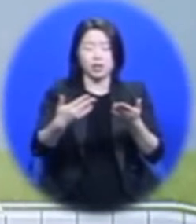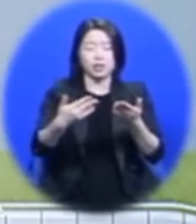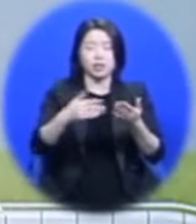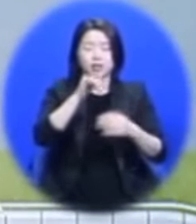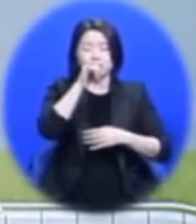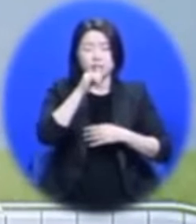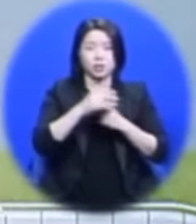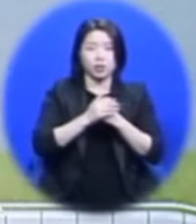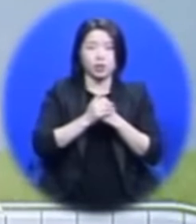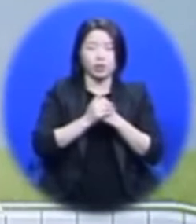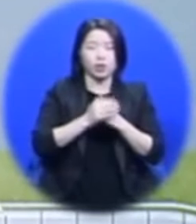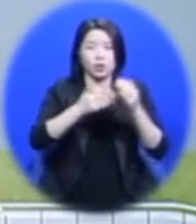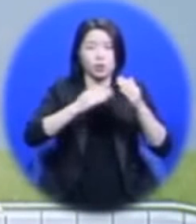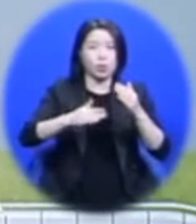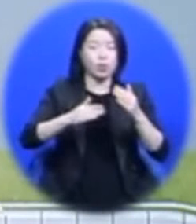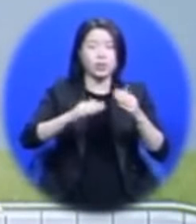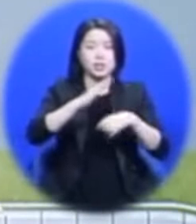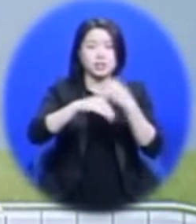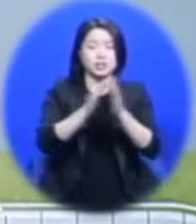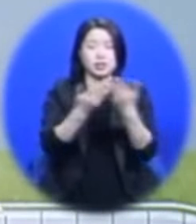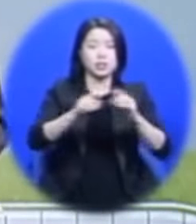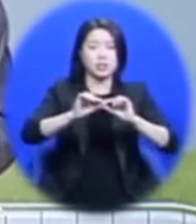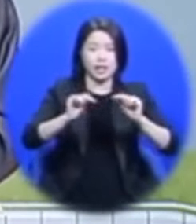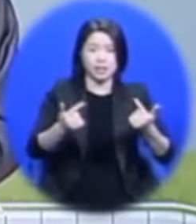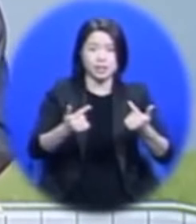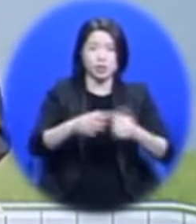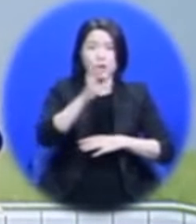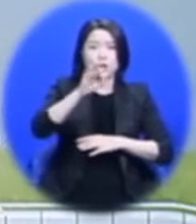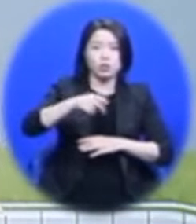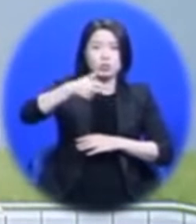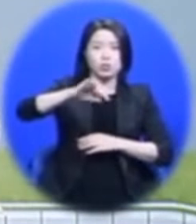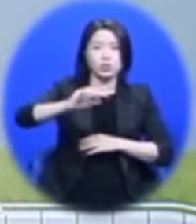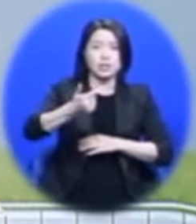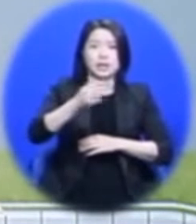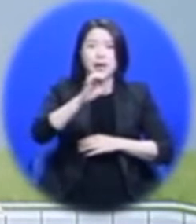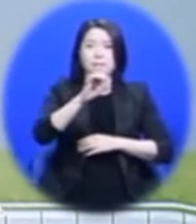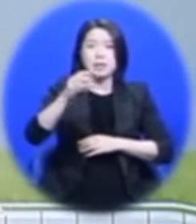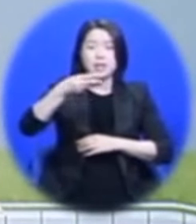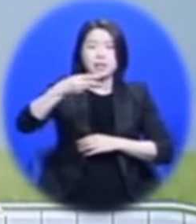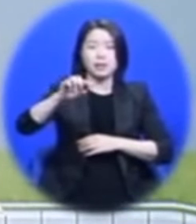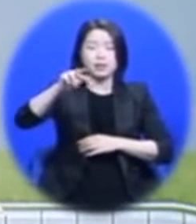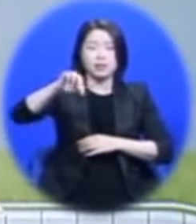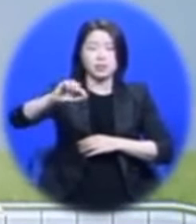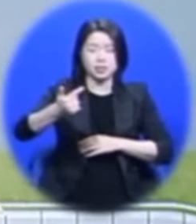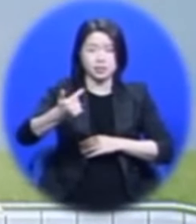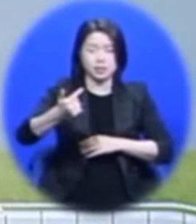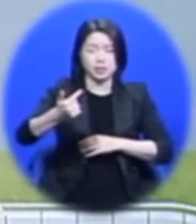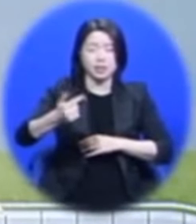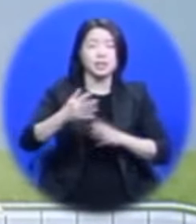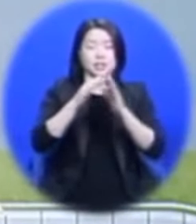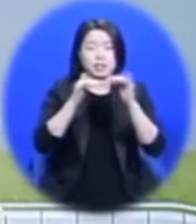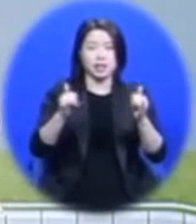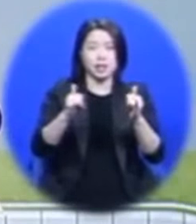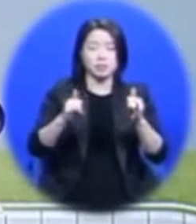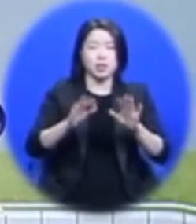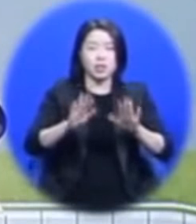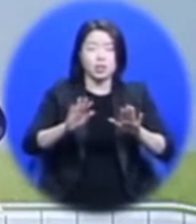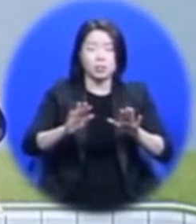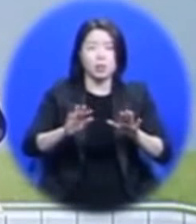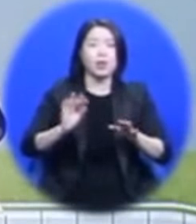아닙니다. 유진 피터슨이라고 하는 신학자가 성경을 현대인들이 잘